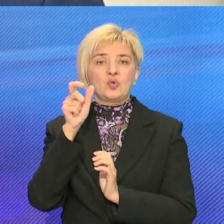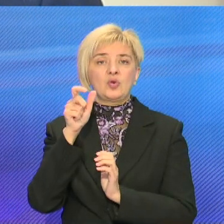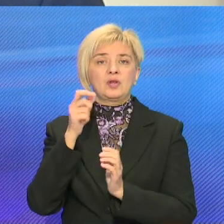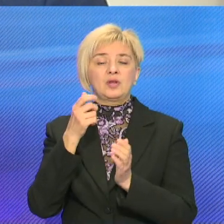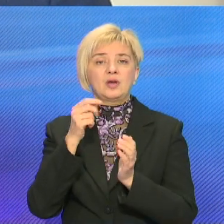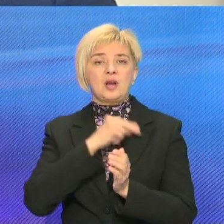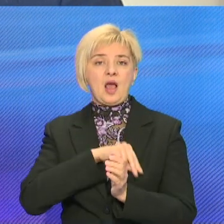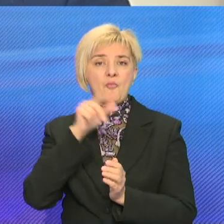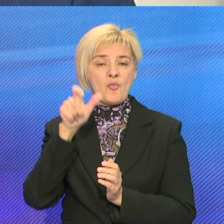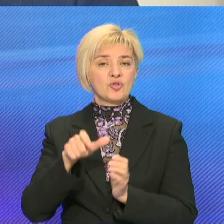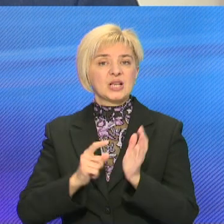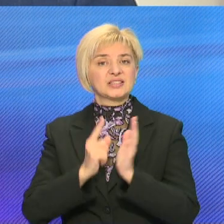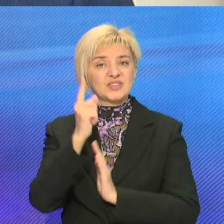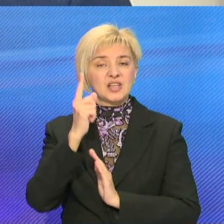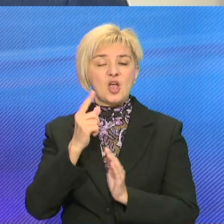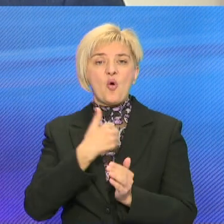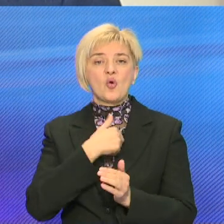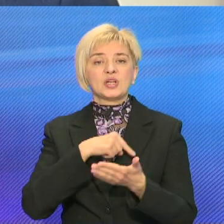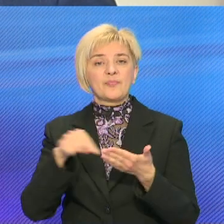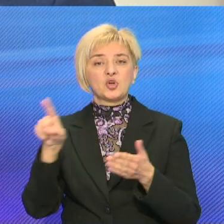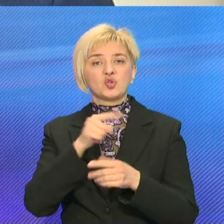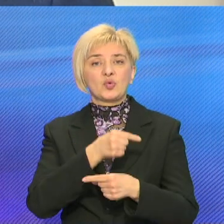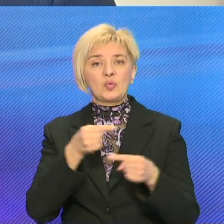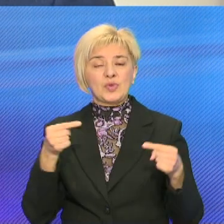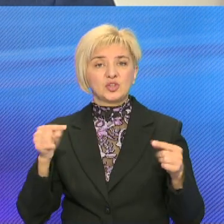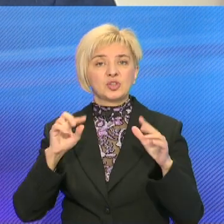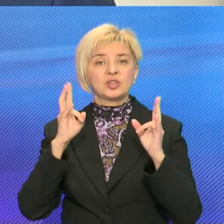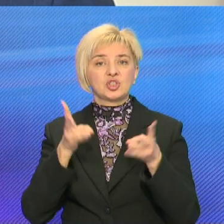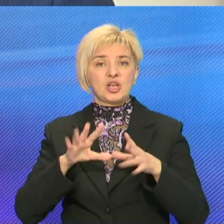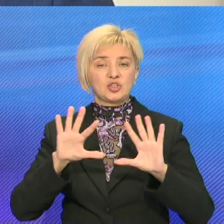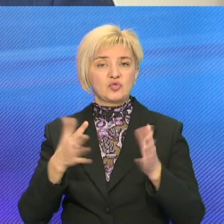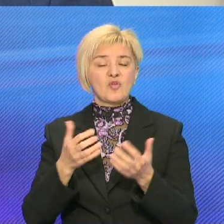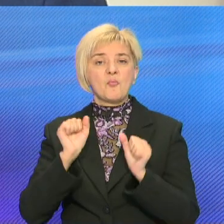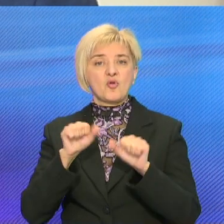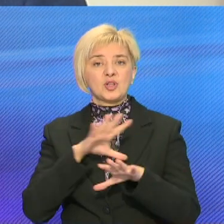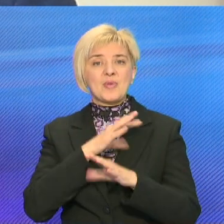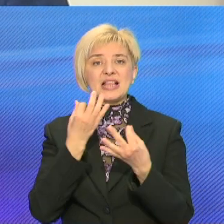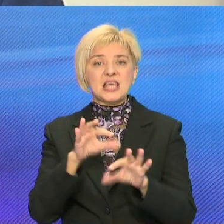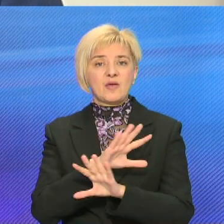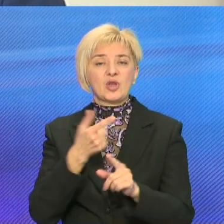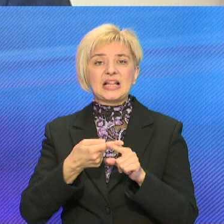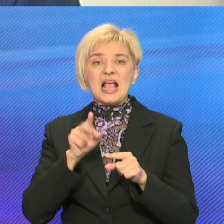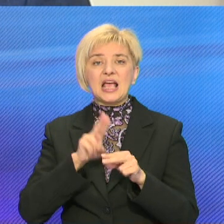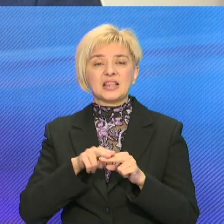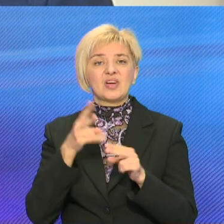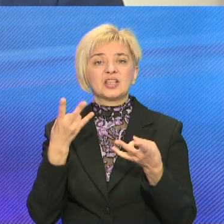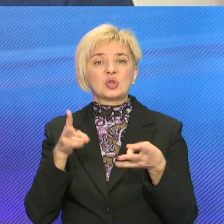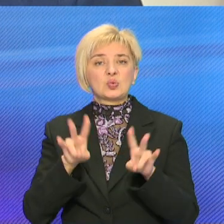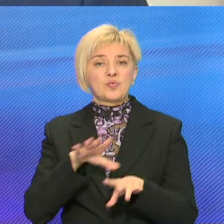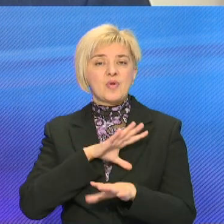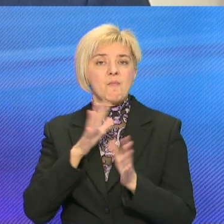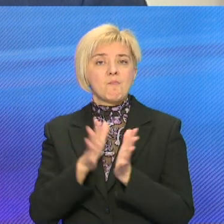что ряд несчастных случаев, из тех, которые произошли, их можно было не допустить, и для этого не требовались какие-то большие и